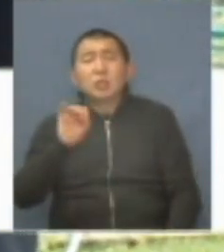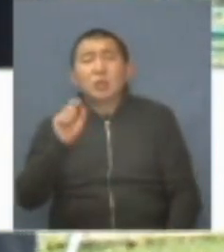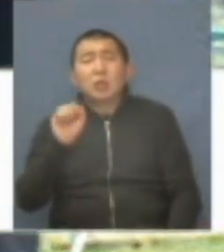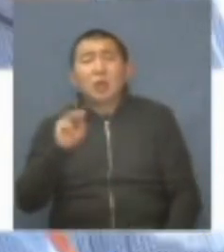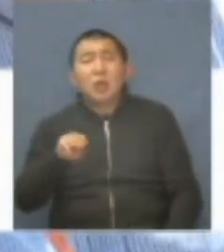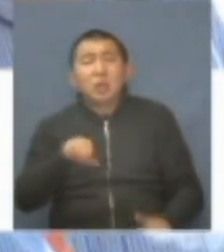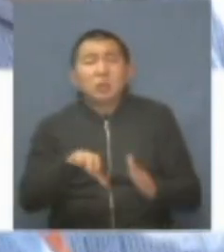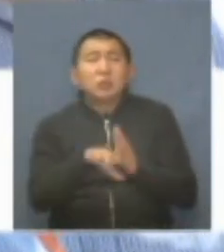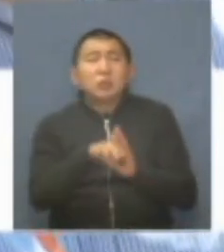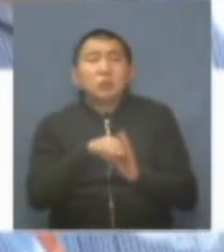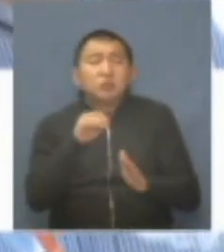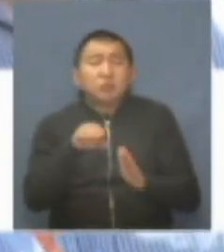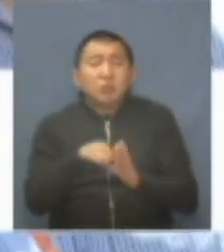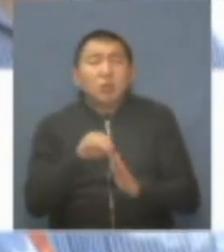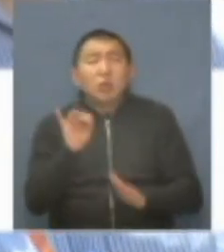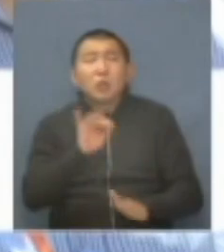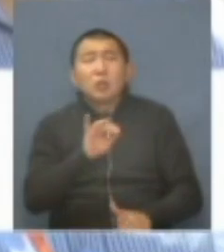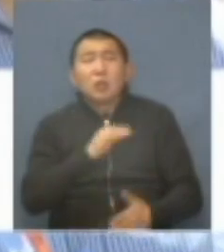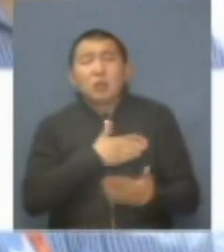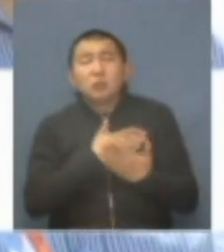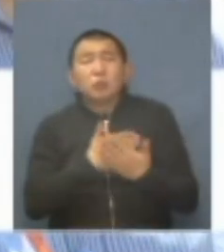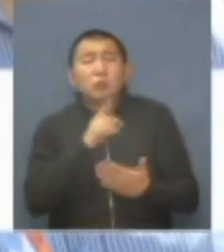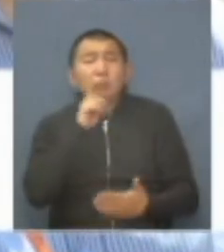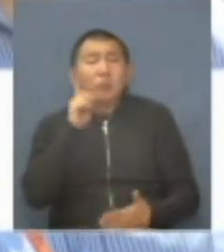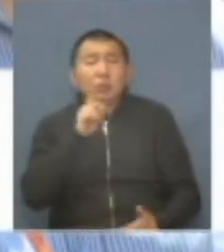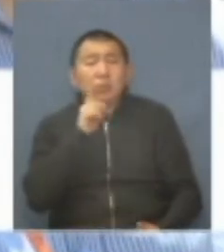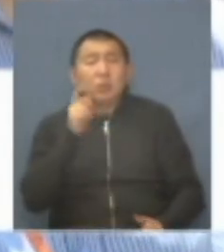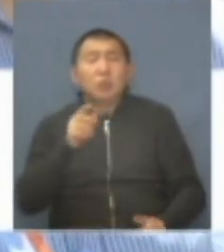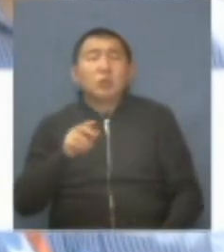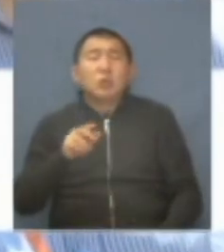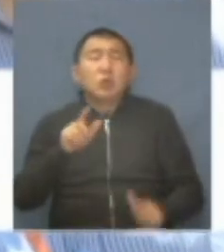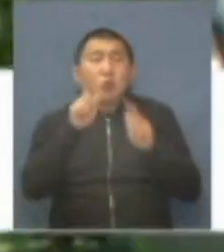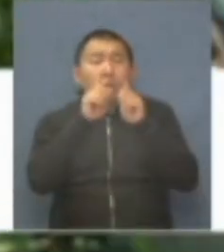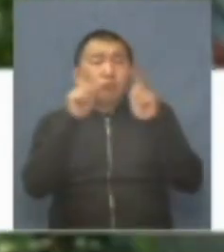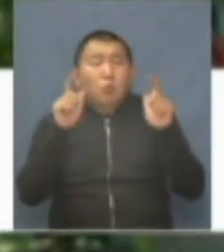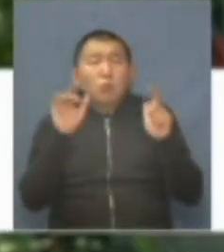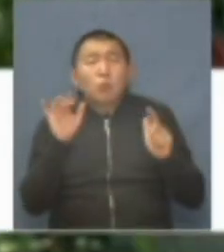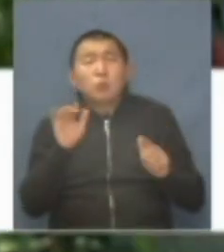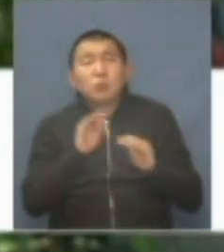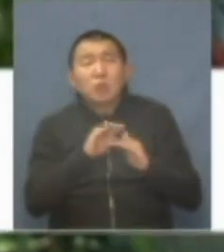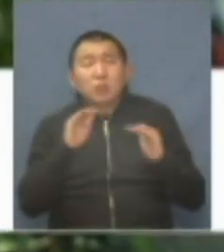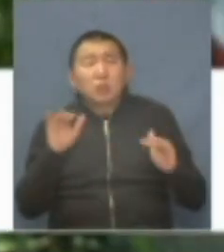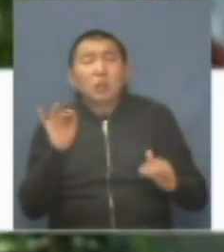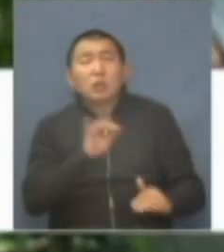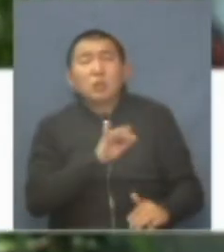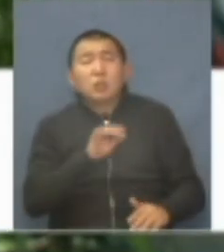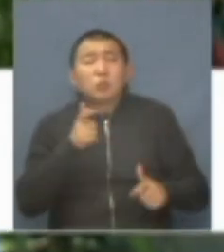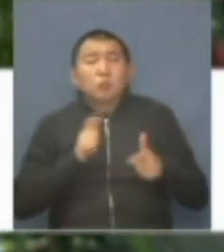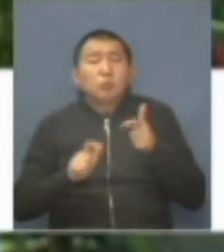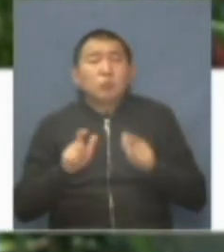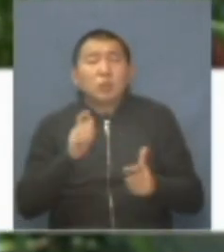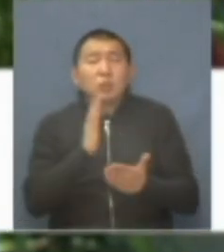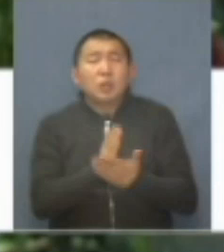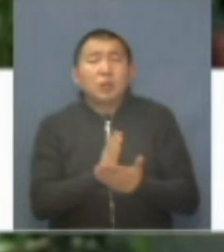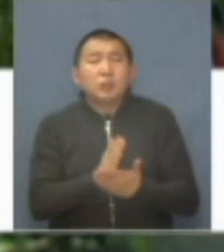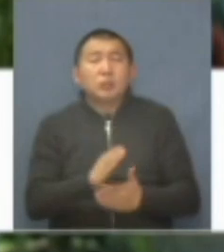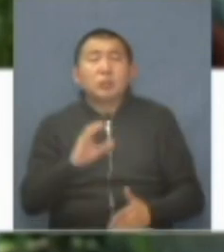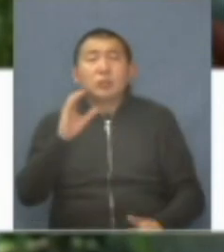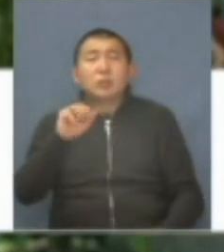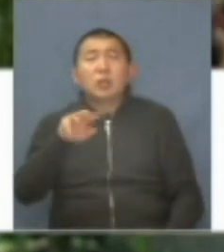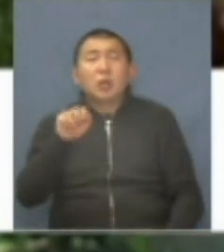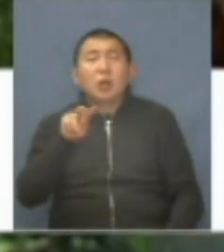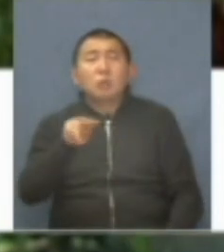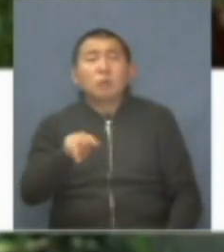жастар, жоғарғы оқу орнының оқытушылары мен студенттері бар. Бұл аумаққа жақын жерде саман саябы орналасқан.